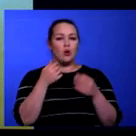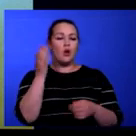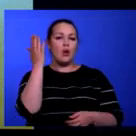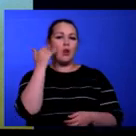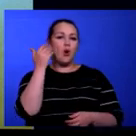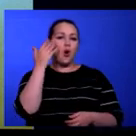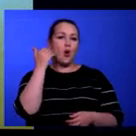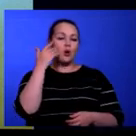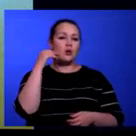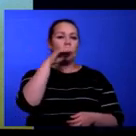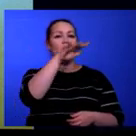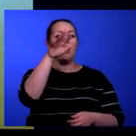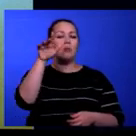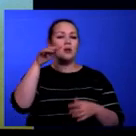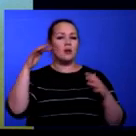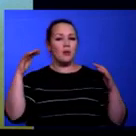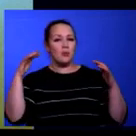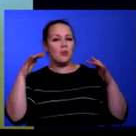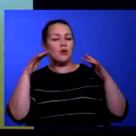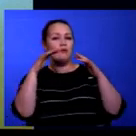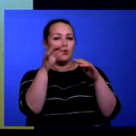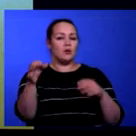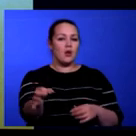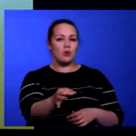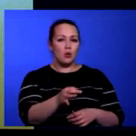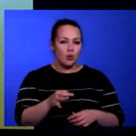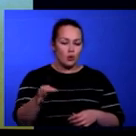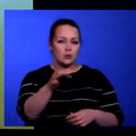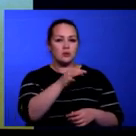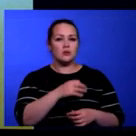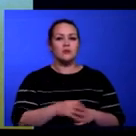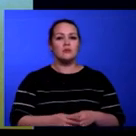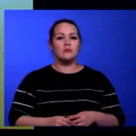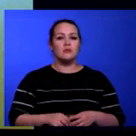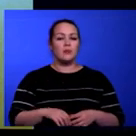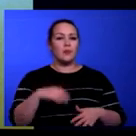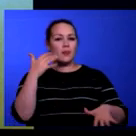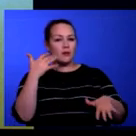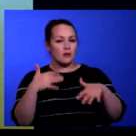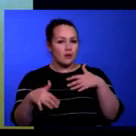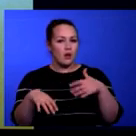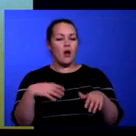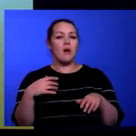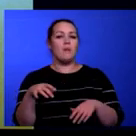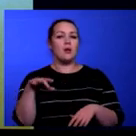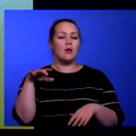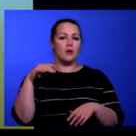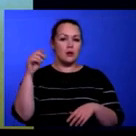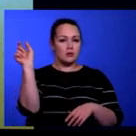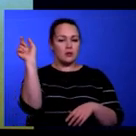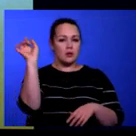облака плывут над островом доносятся слабые раскаты грома